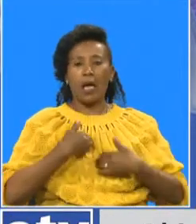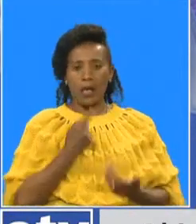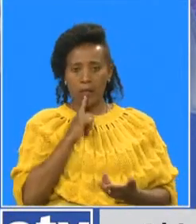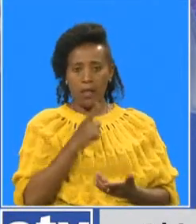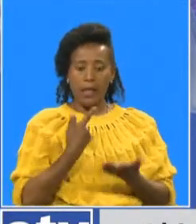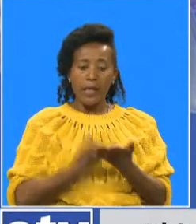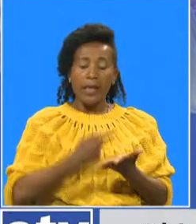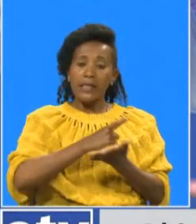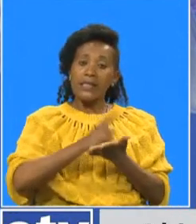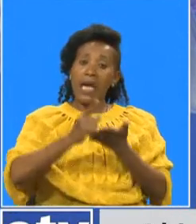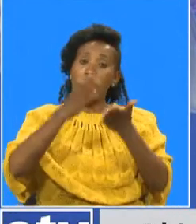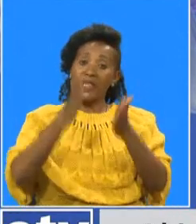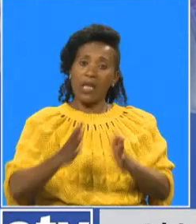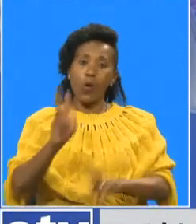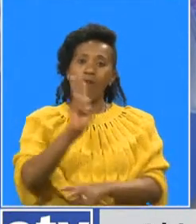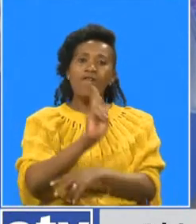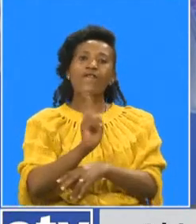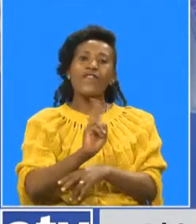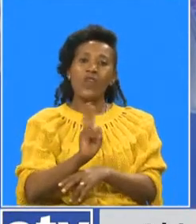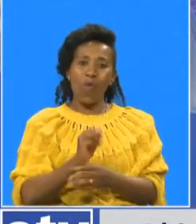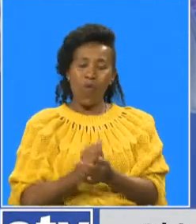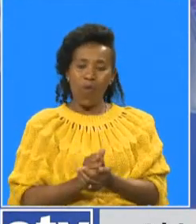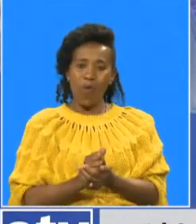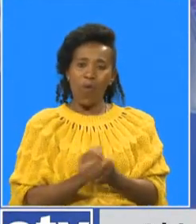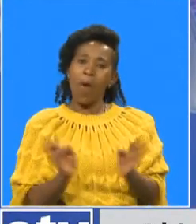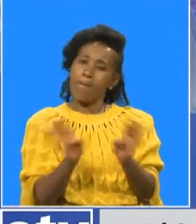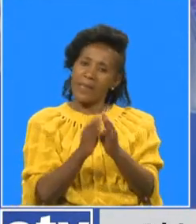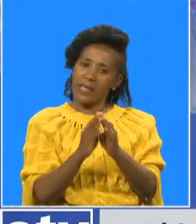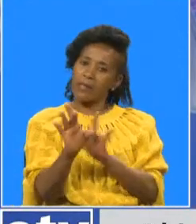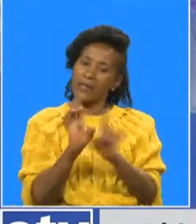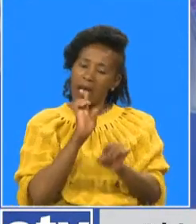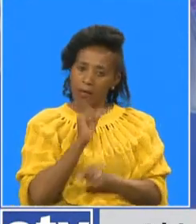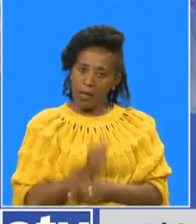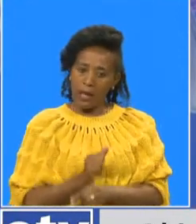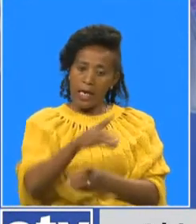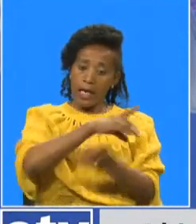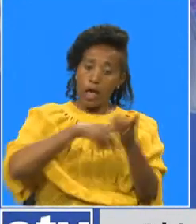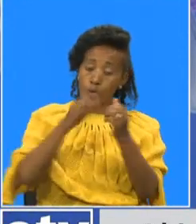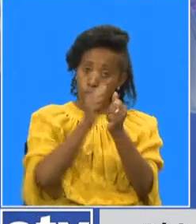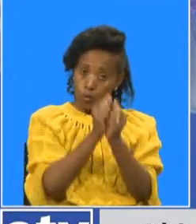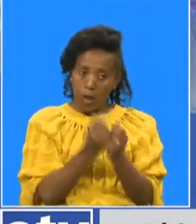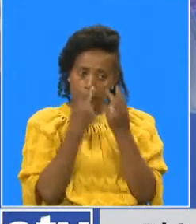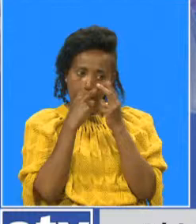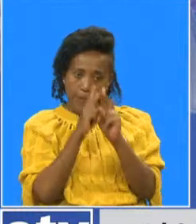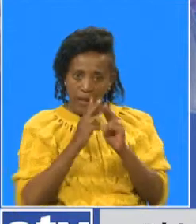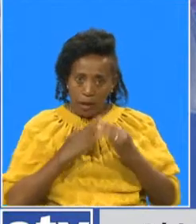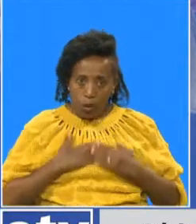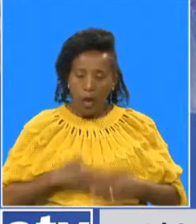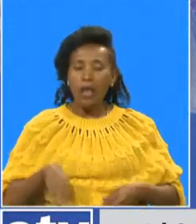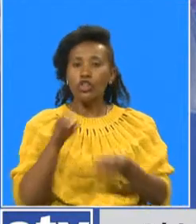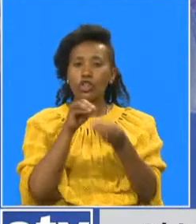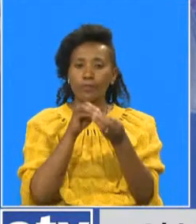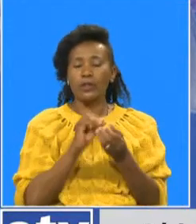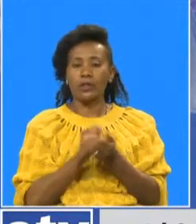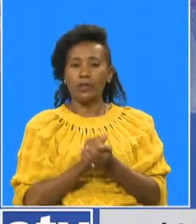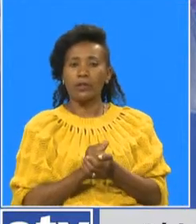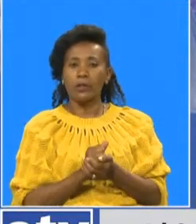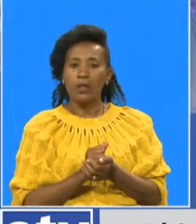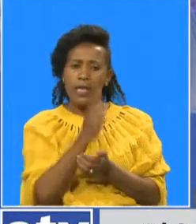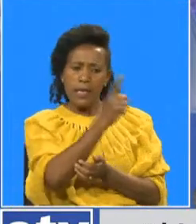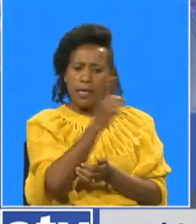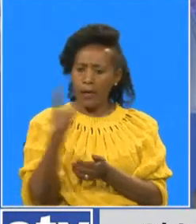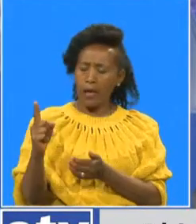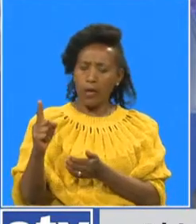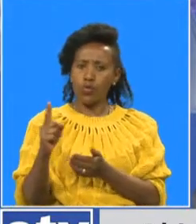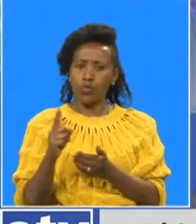ኢቭን ሳምንታዊ የቪዲዮ ሚቲንግም እናደርጋለን ከክልሎች ጋር የሚመለከታቸውም ጭምር